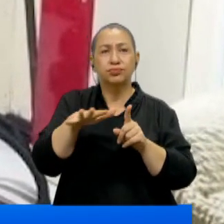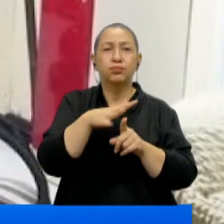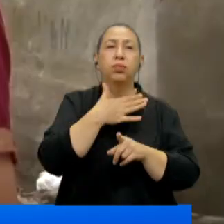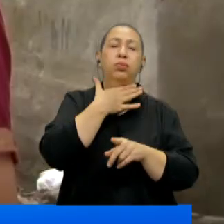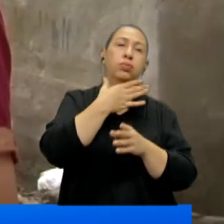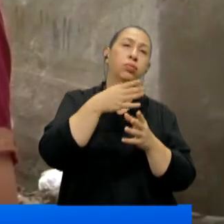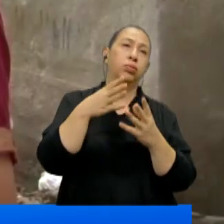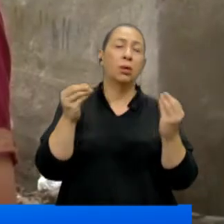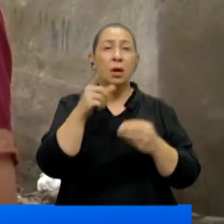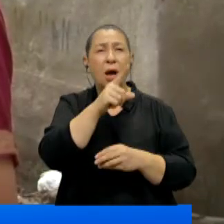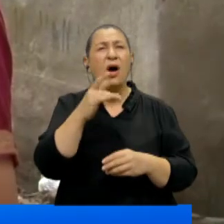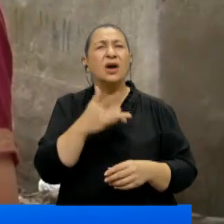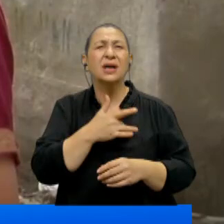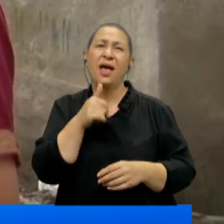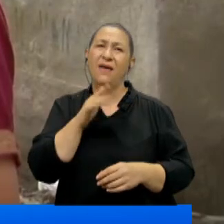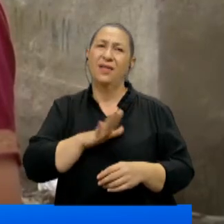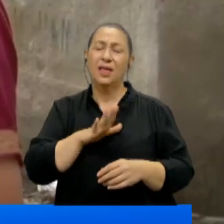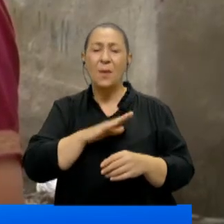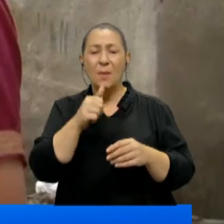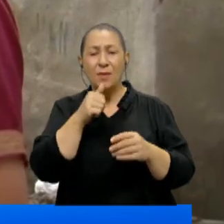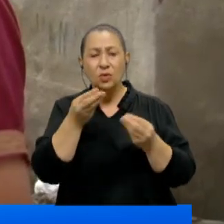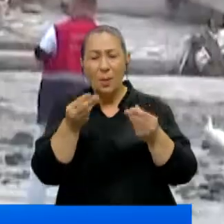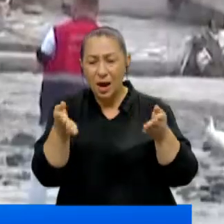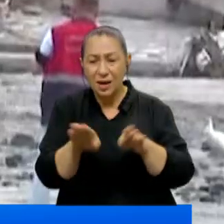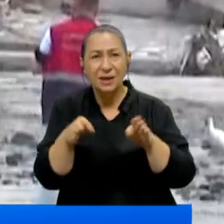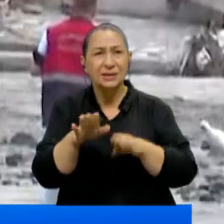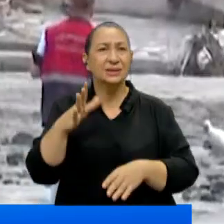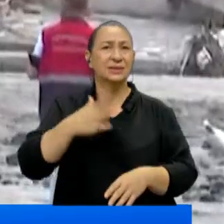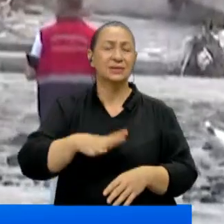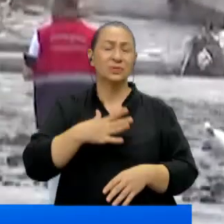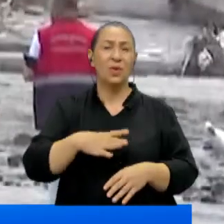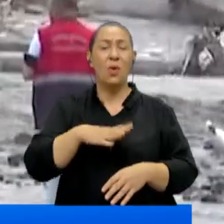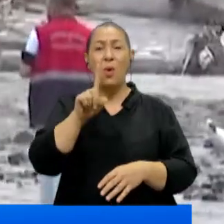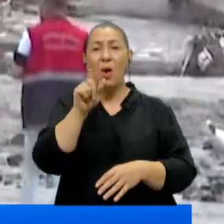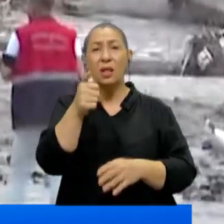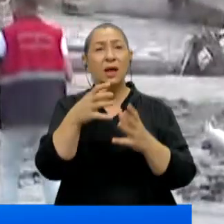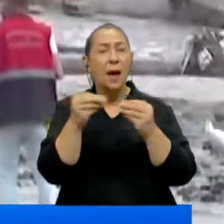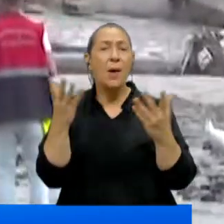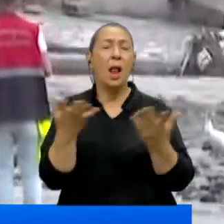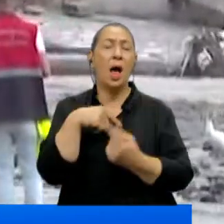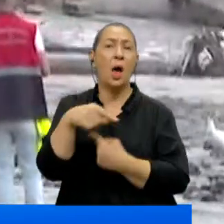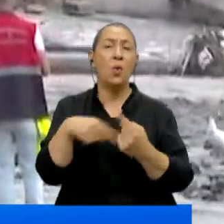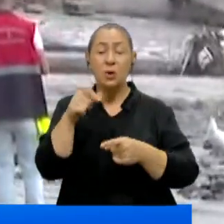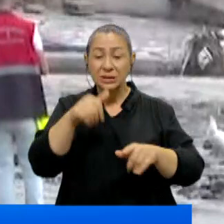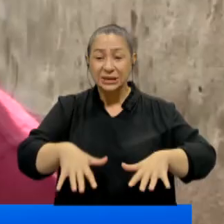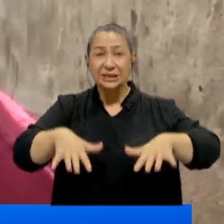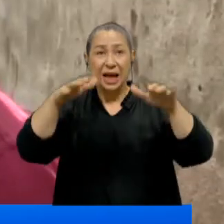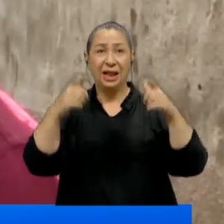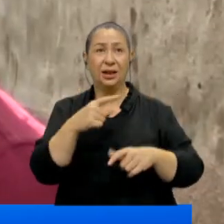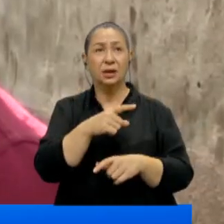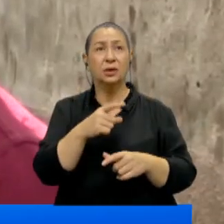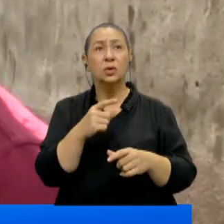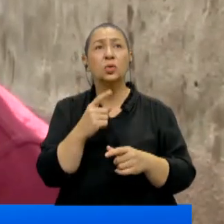çıkamadı. Acılı evladın tek duası babasını toprağa verebilmekti. 16 kayıp hala aranıyor çünkü sel bölgesinde.